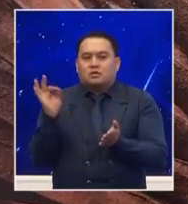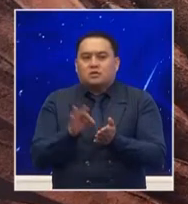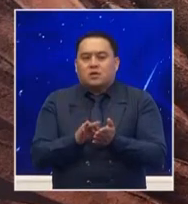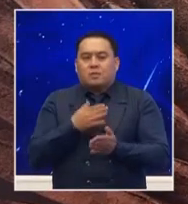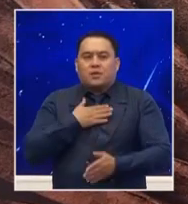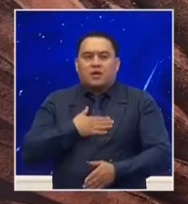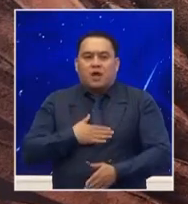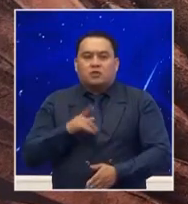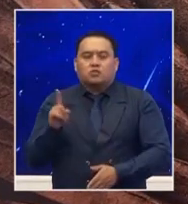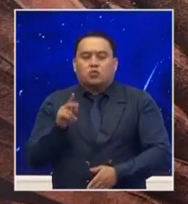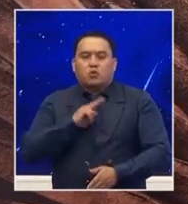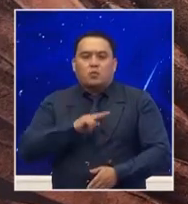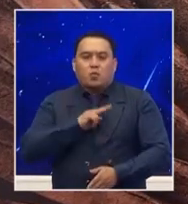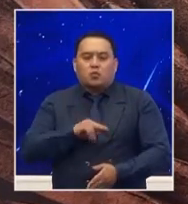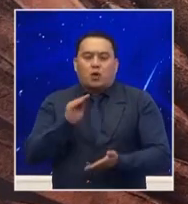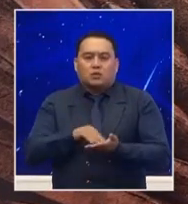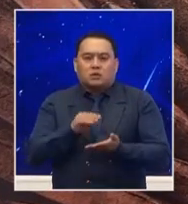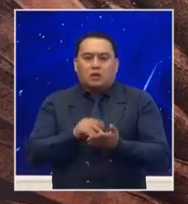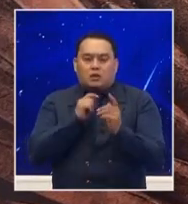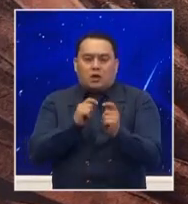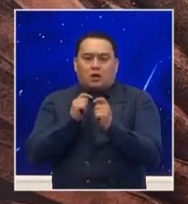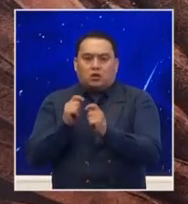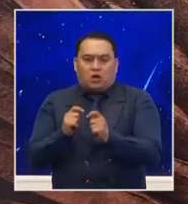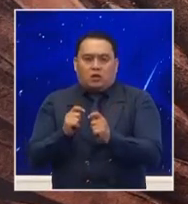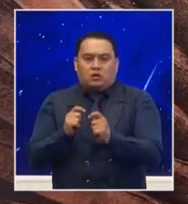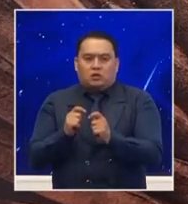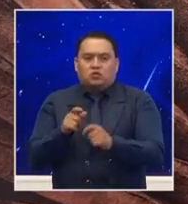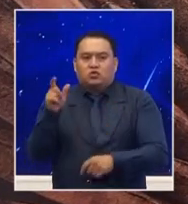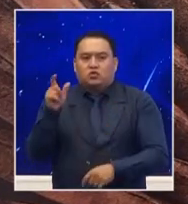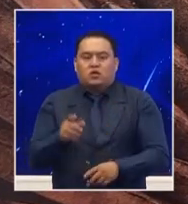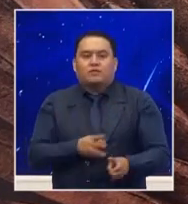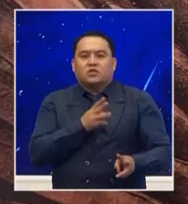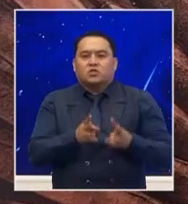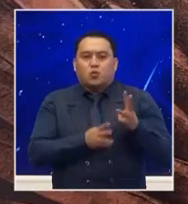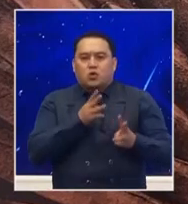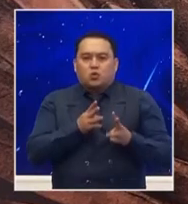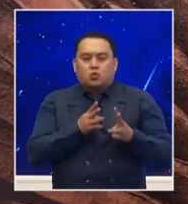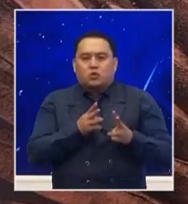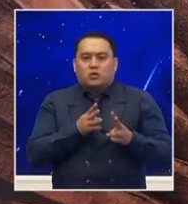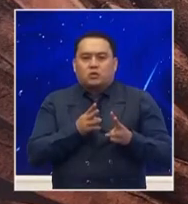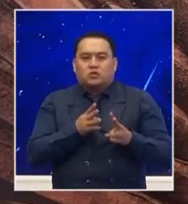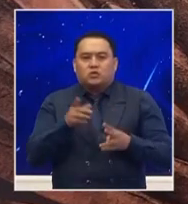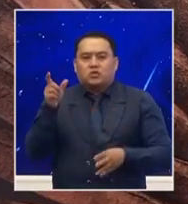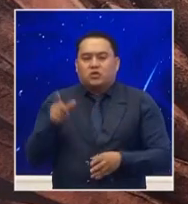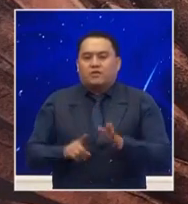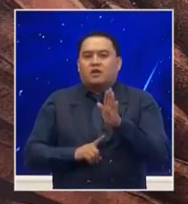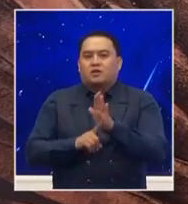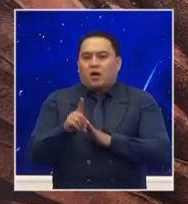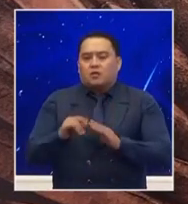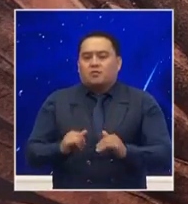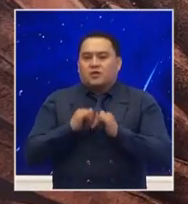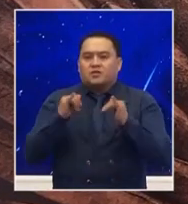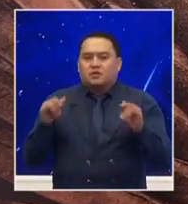Очень приятно, когда твою работу отмечают, награждают, это человека стимулирует, человек сразу начинает